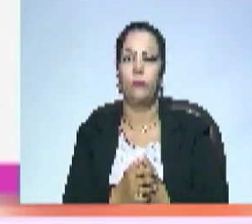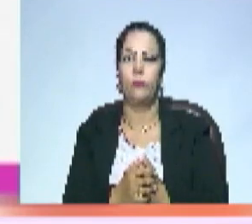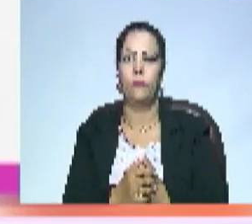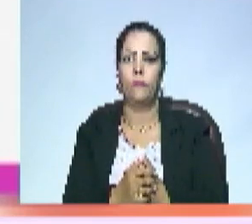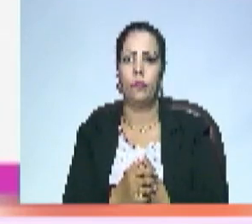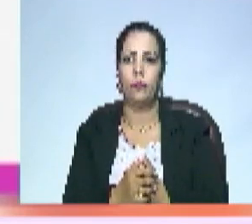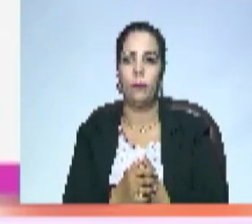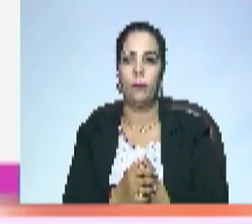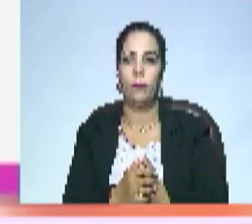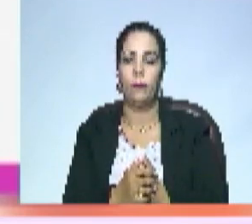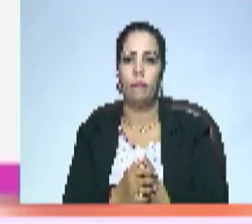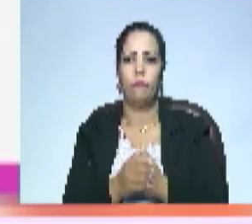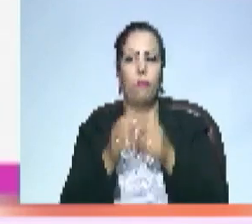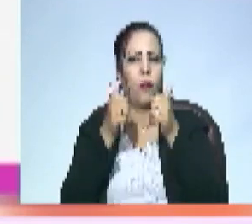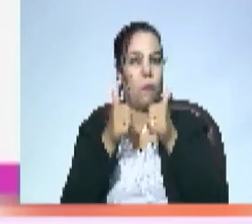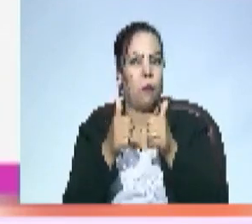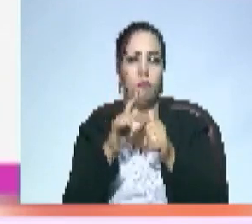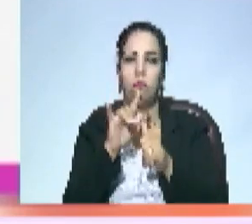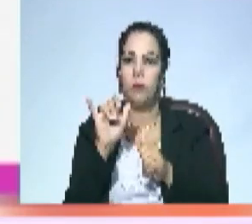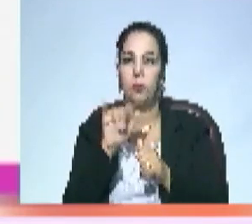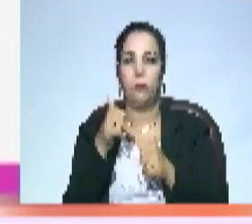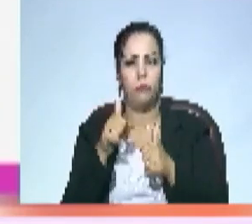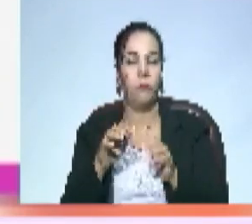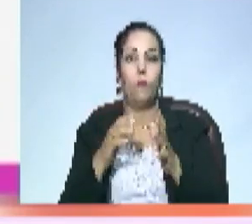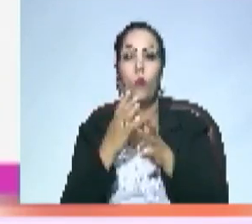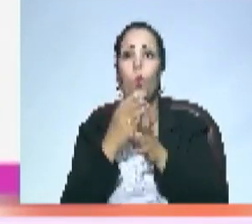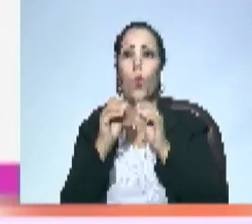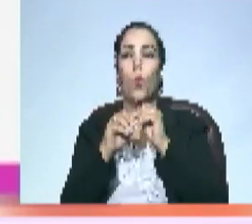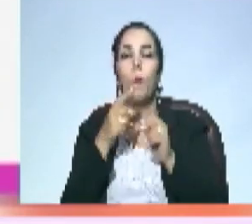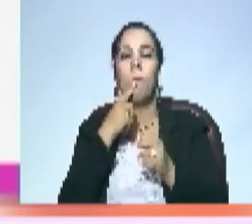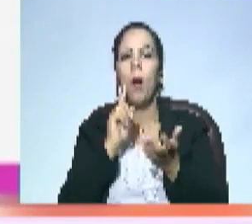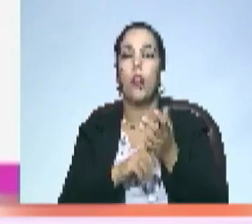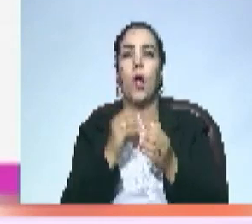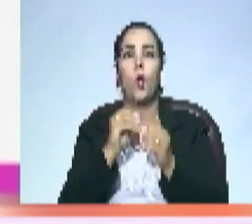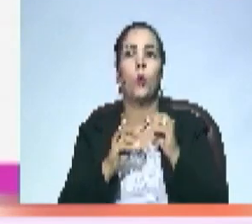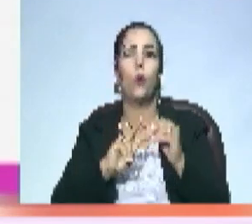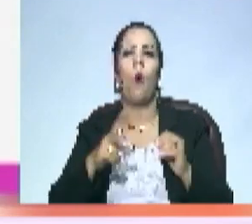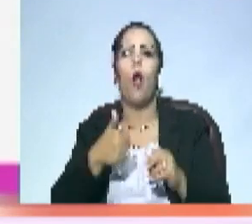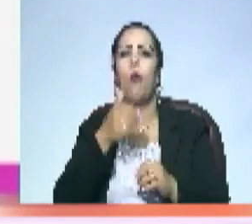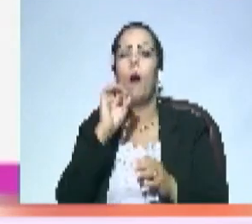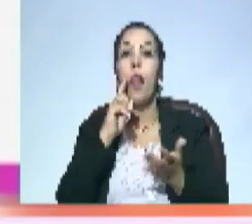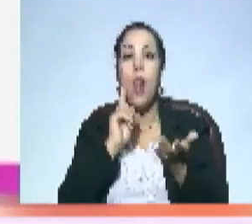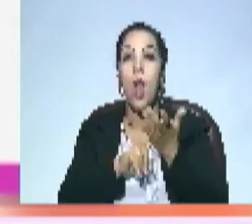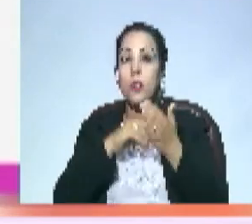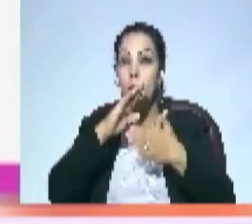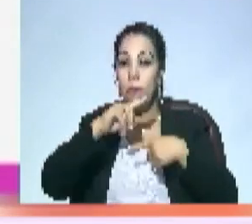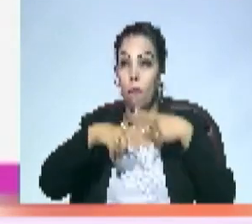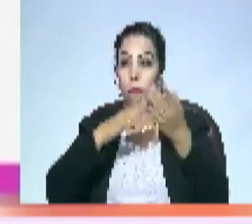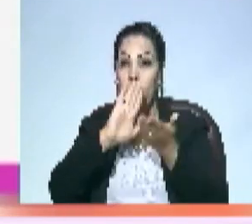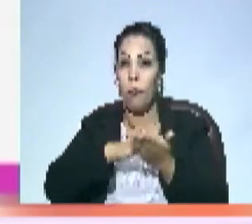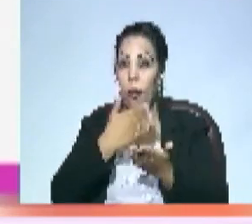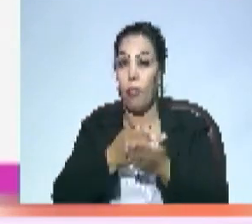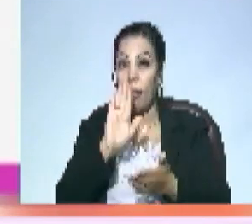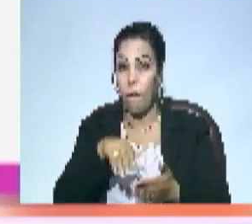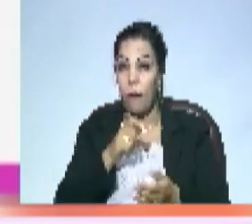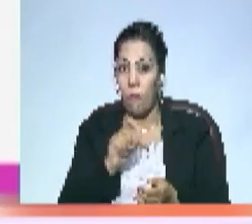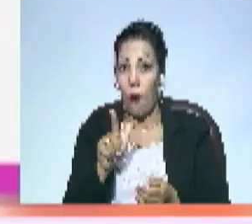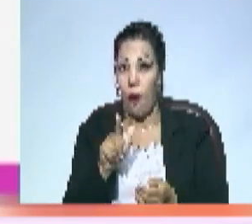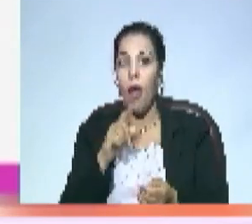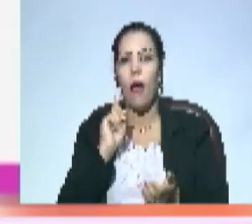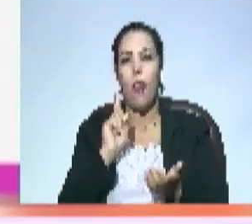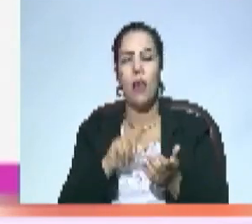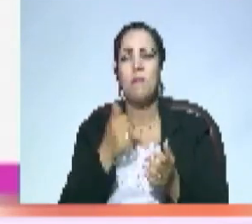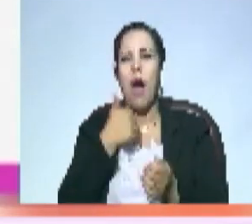الحلو تمام يا ش ده صنف من الاصناف الجميله جدا ولازم يتقلي صح اه يتقلي او بس هو